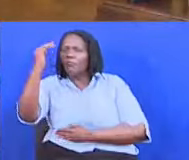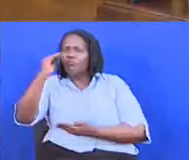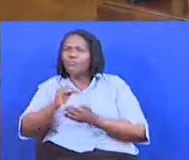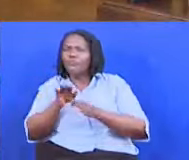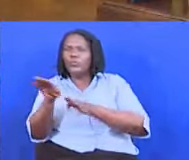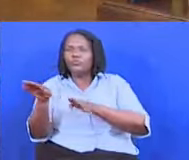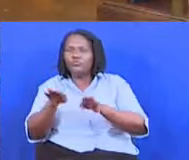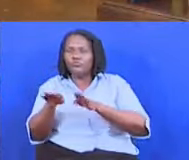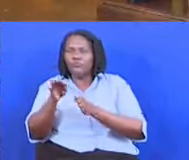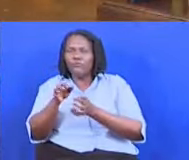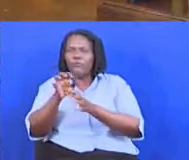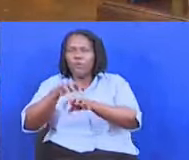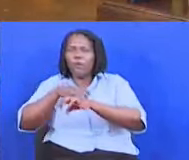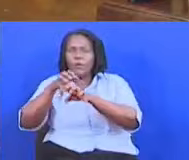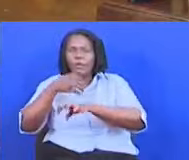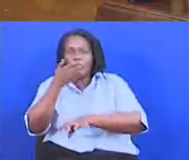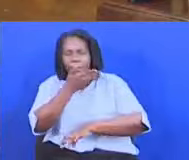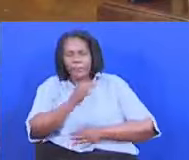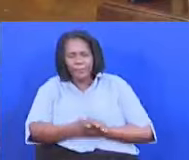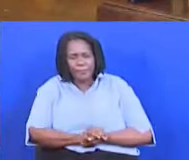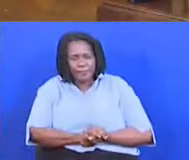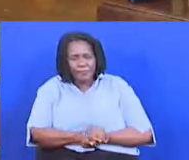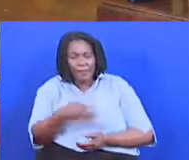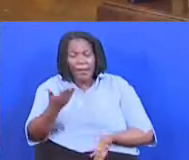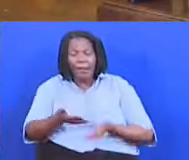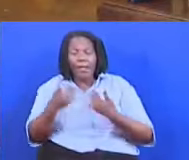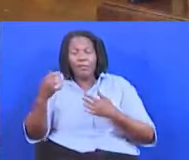Mheshimiwa Naibu Waziri, majibu.